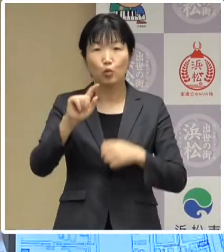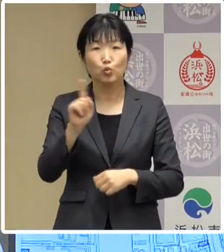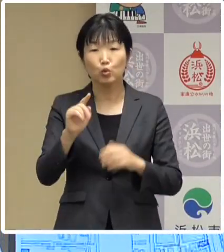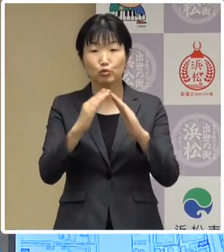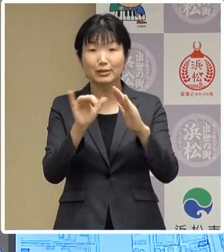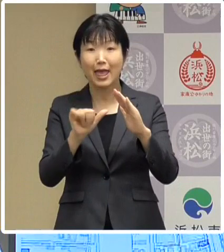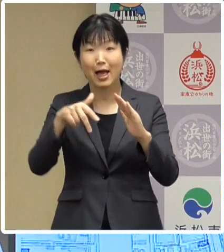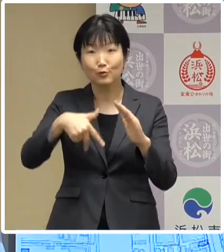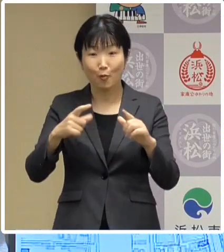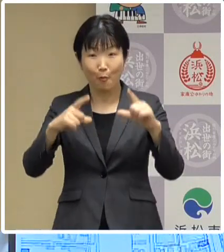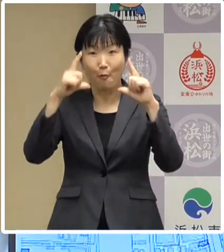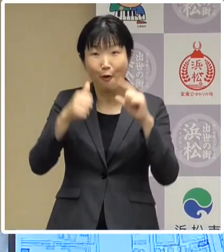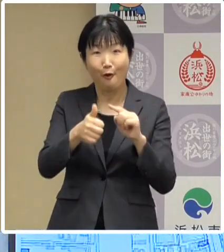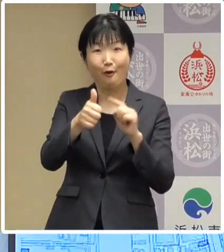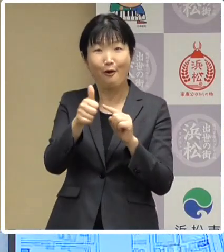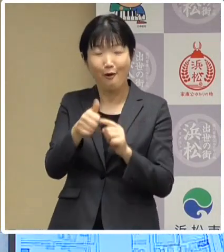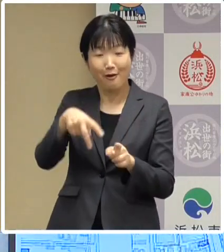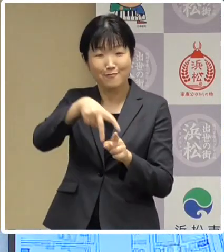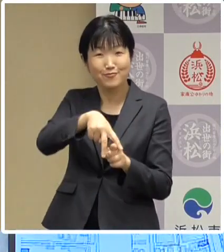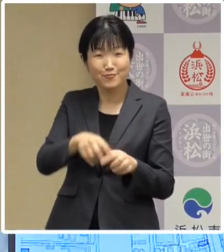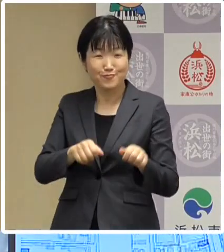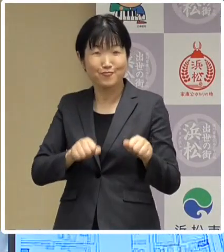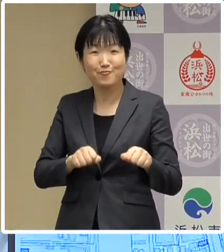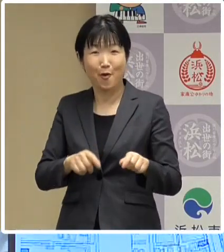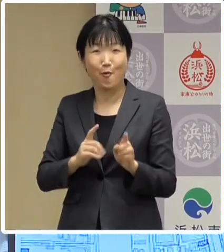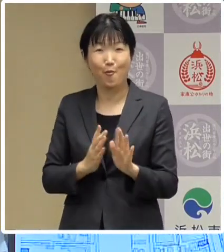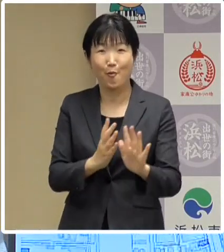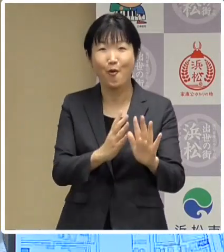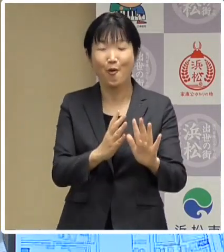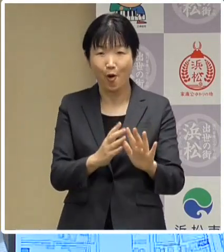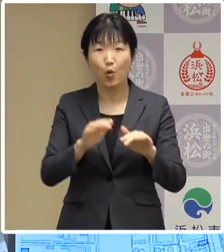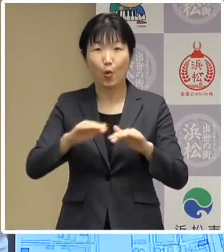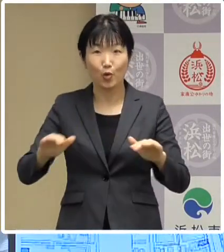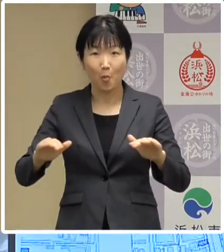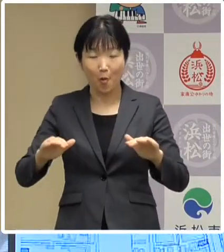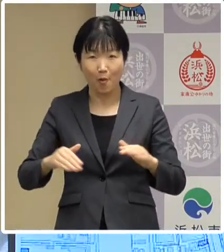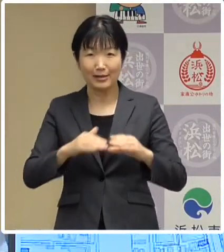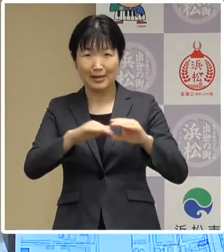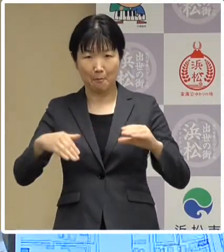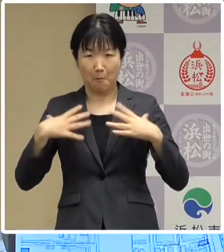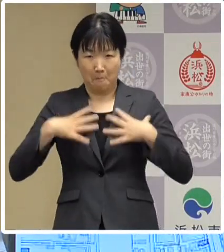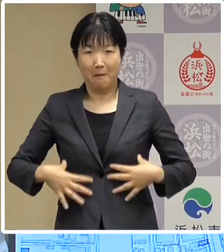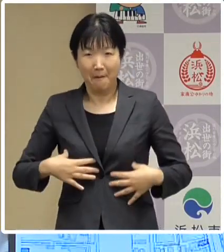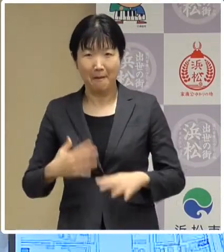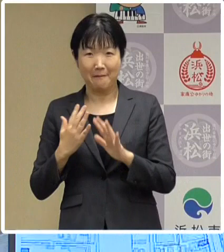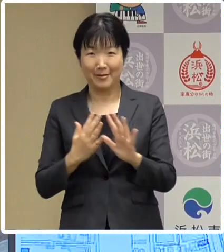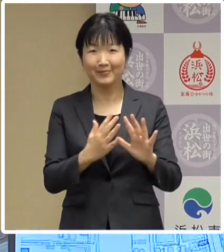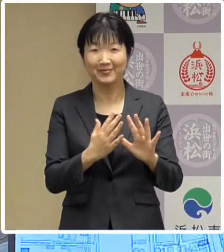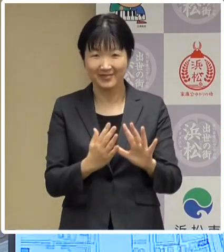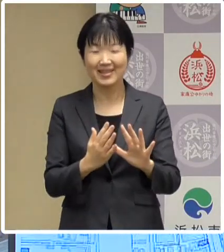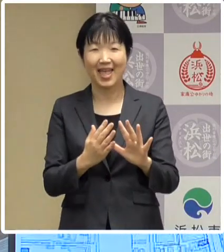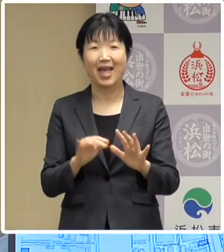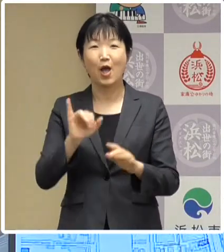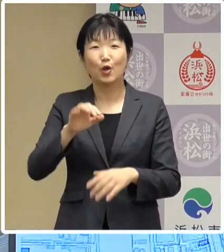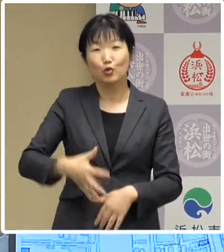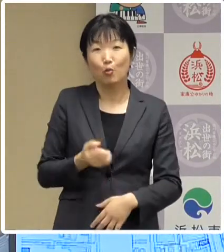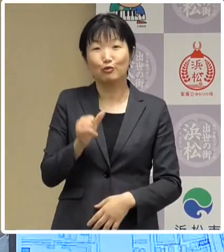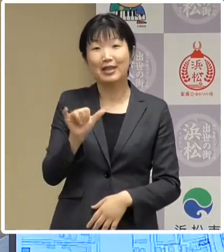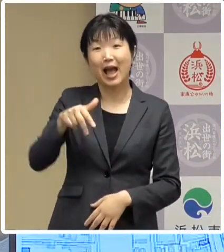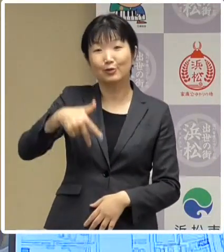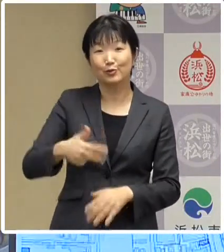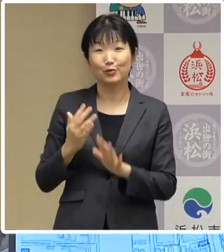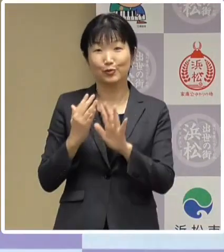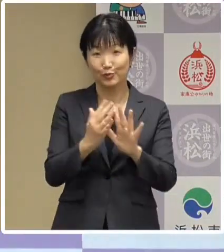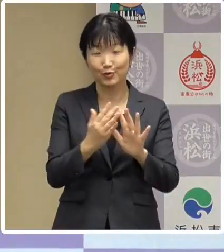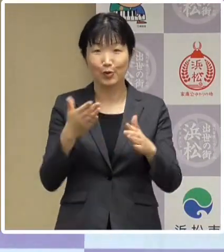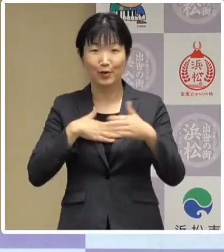か、子ども段ボール甲冑武者行列、浴衣行列、信康行列、姫様道中、吹奏